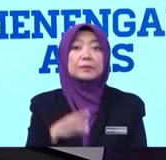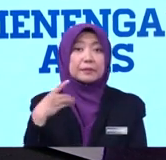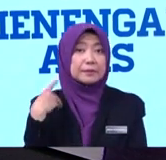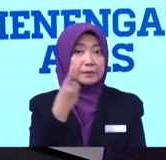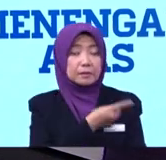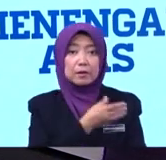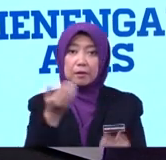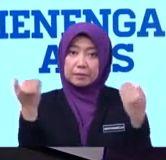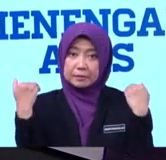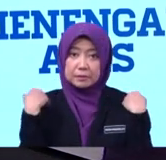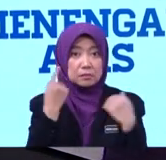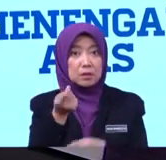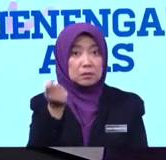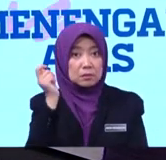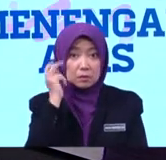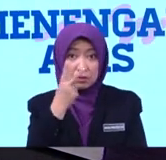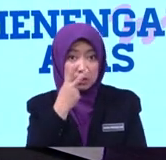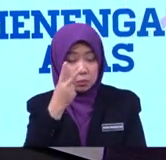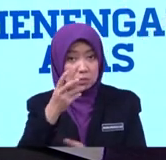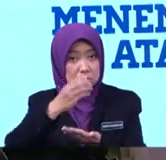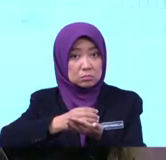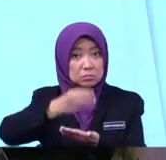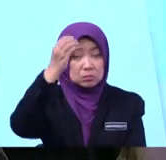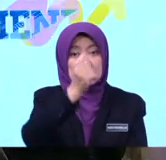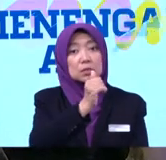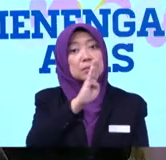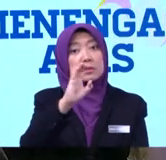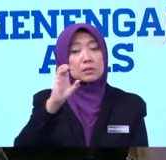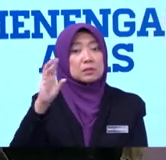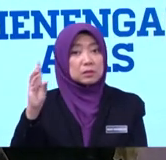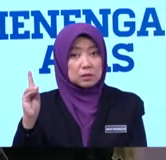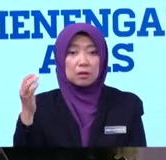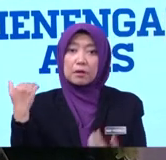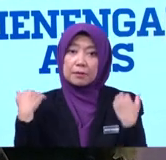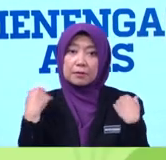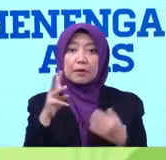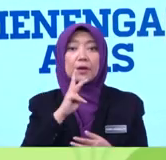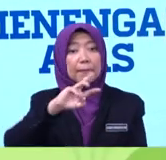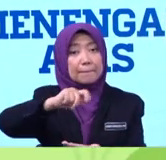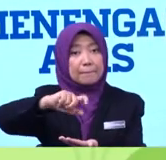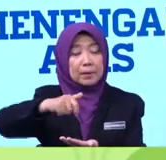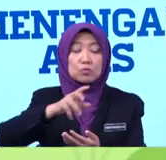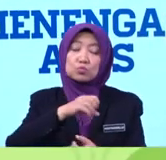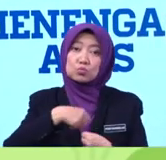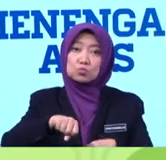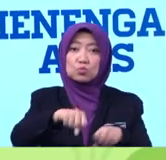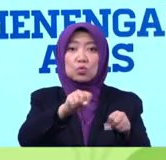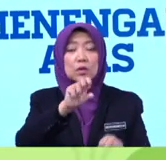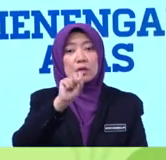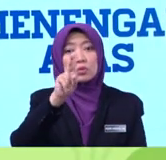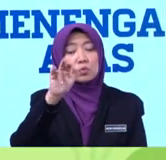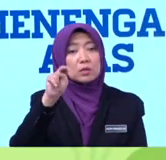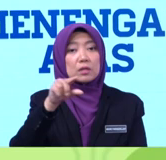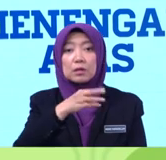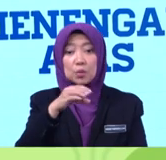perhatian tadi kita ada botol yajan ABC dan di ada air pahit air sungai air suling dan air